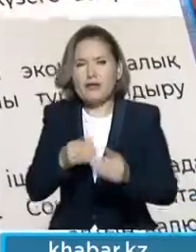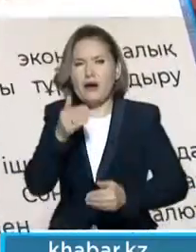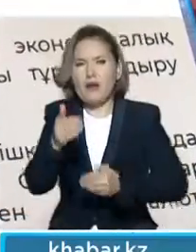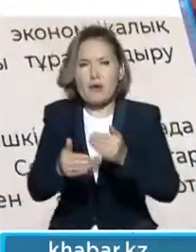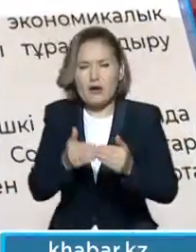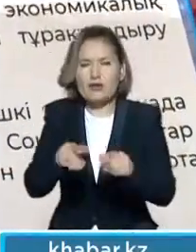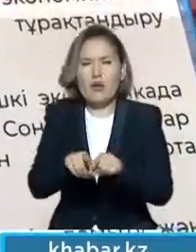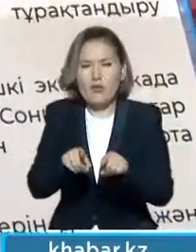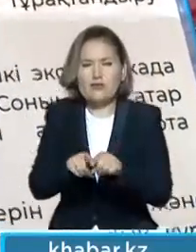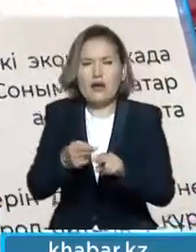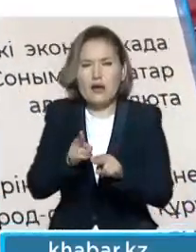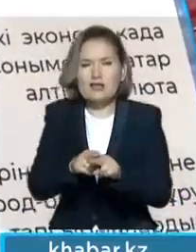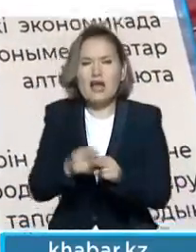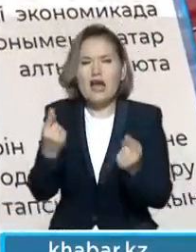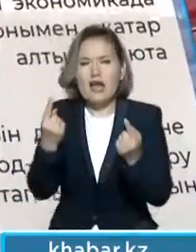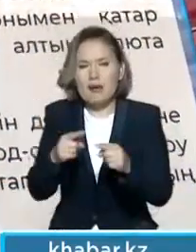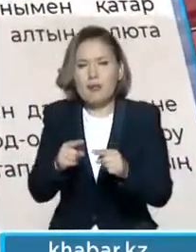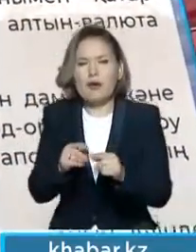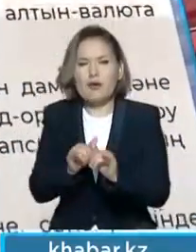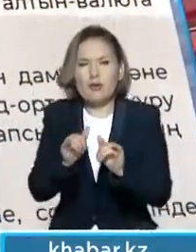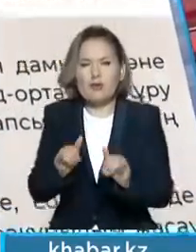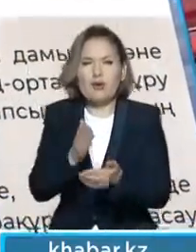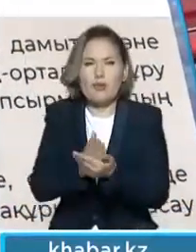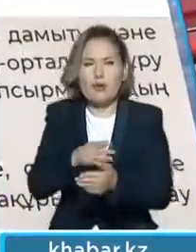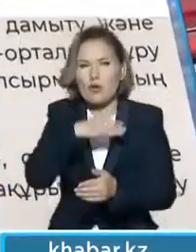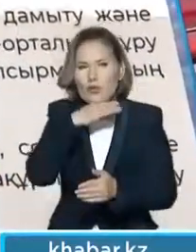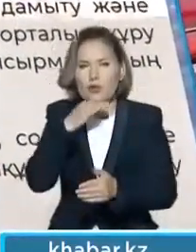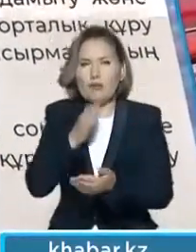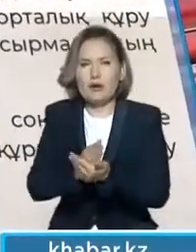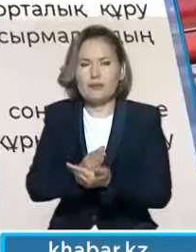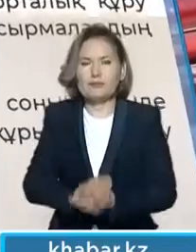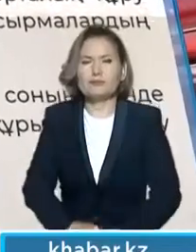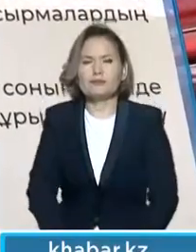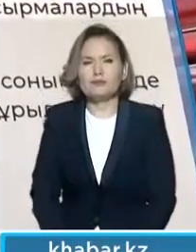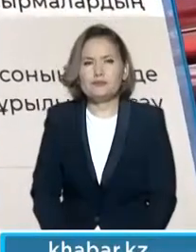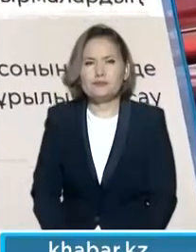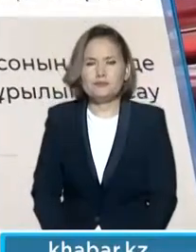бәсеңдеген. Ішкі экономикада инфляцияны үдететін факторлар сақталып отыр.